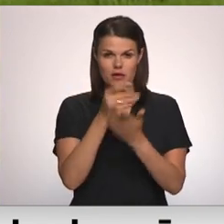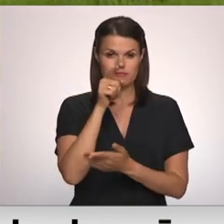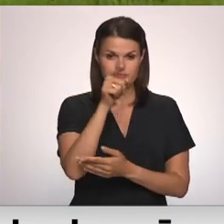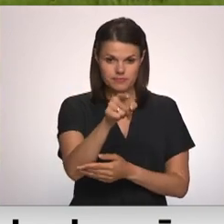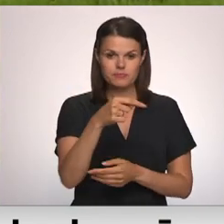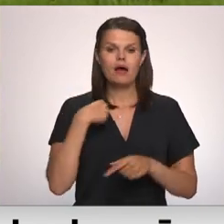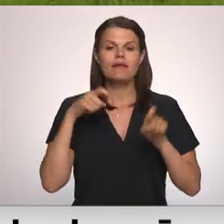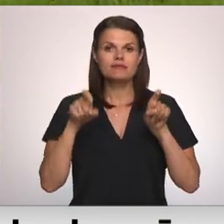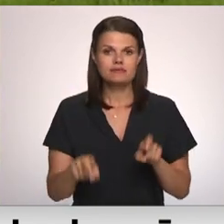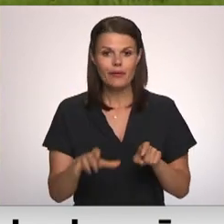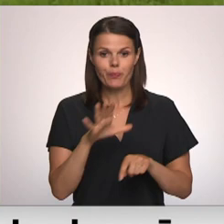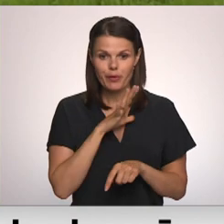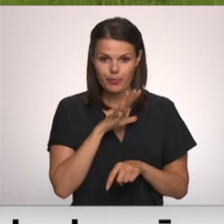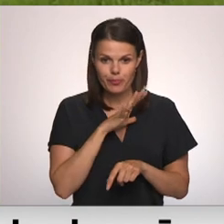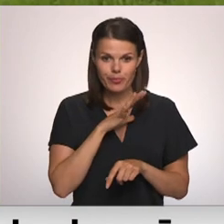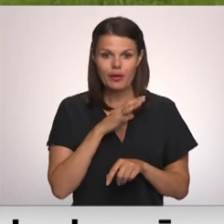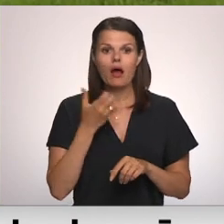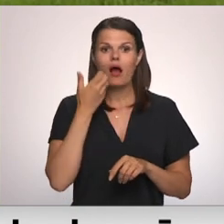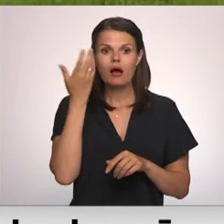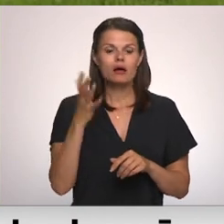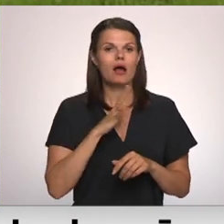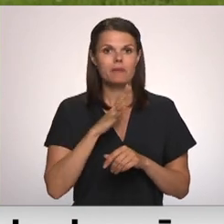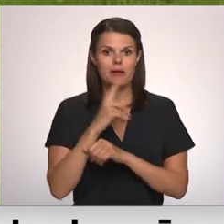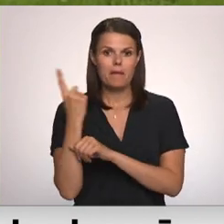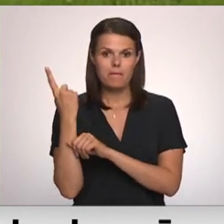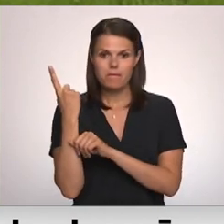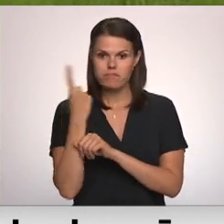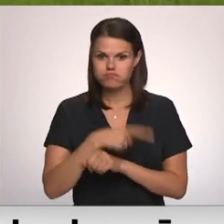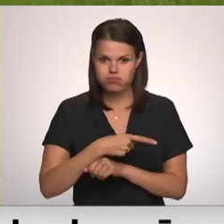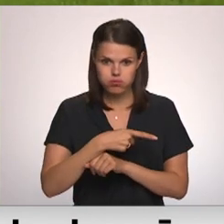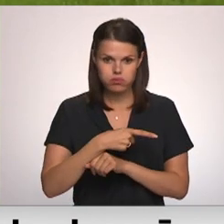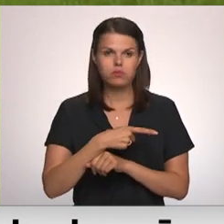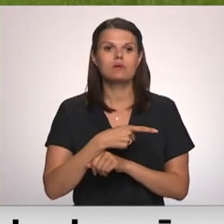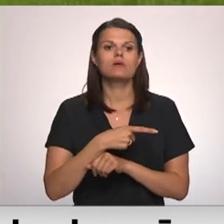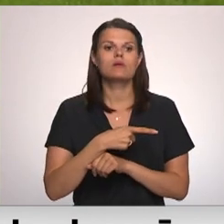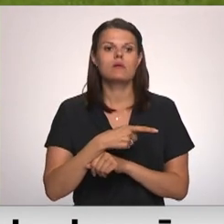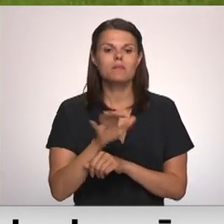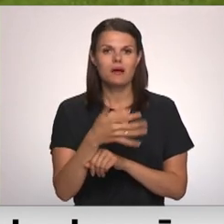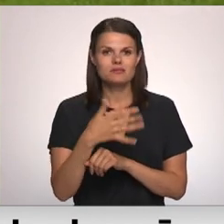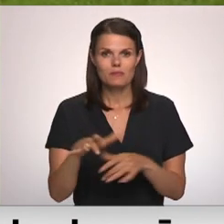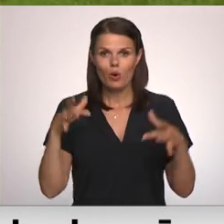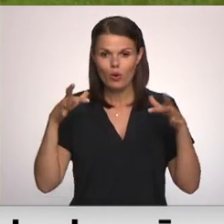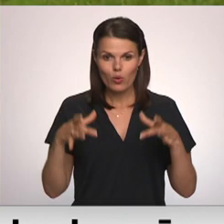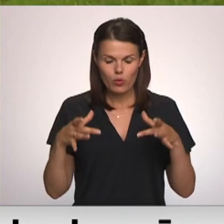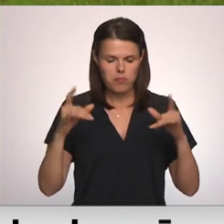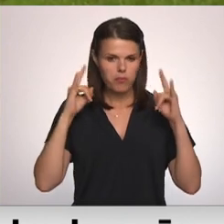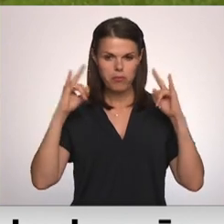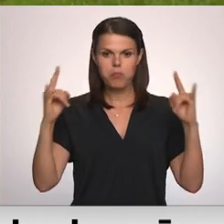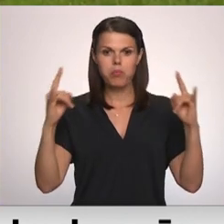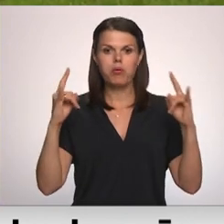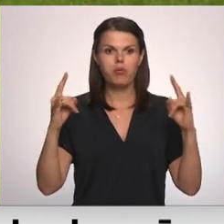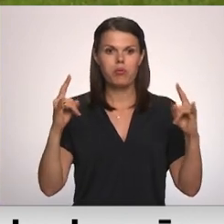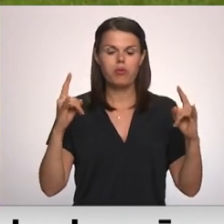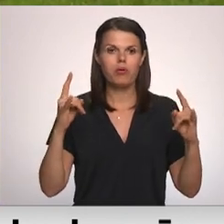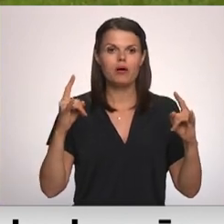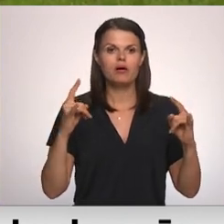es arī sēdēju. Tad, kad notika šis basketbola konstrukcijas blīkšķis, kad tā